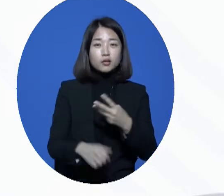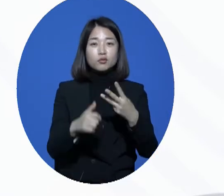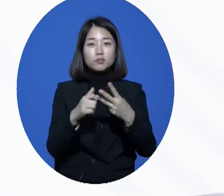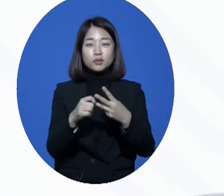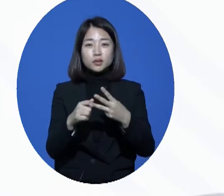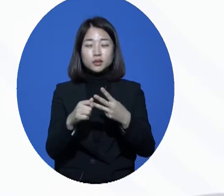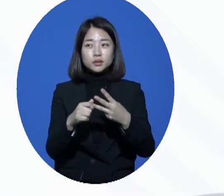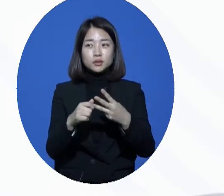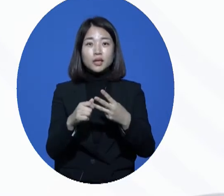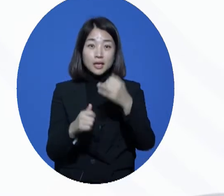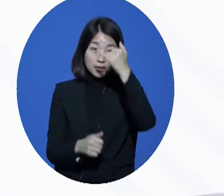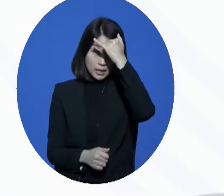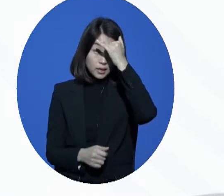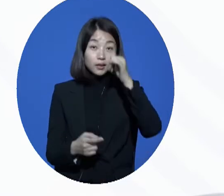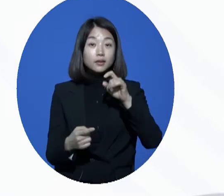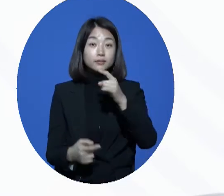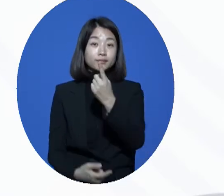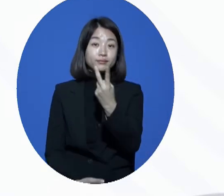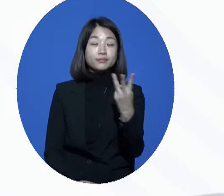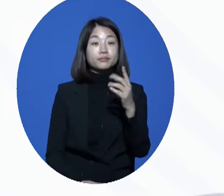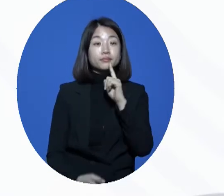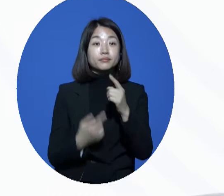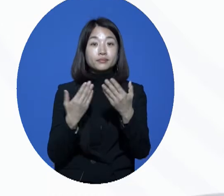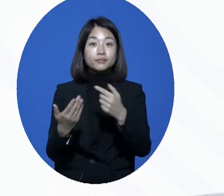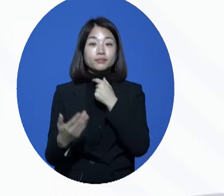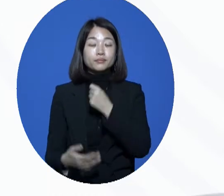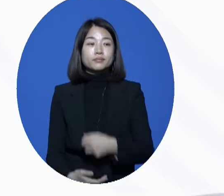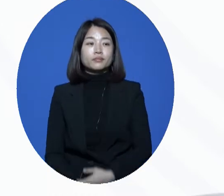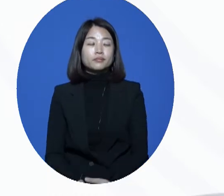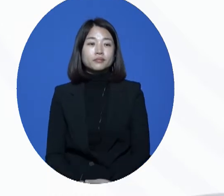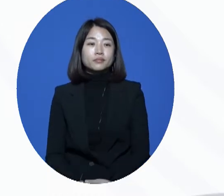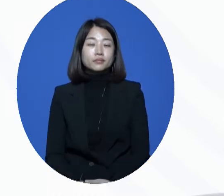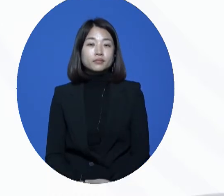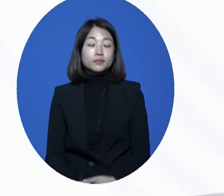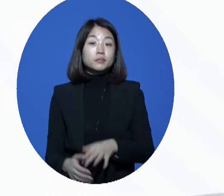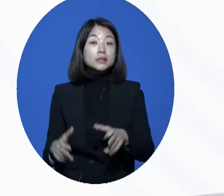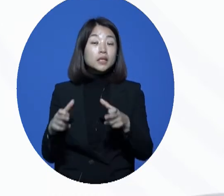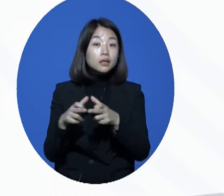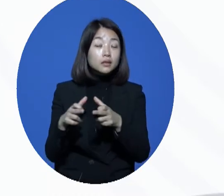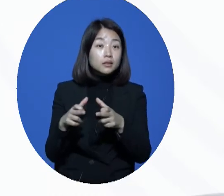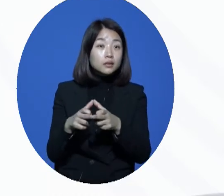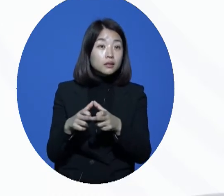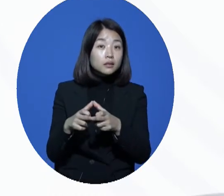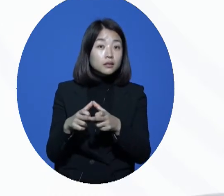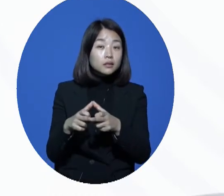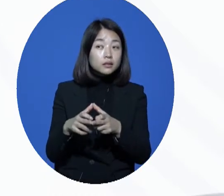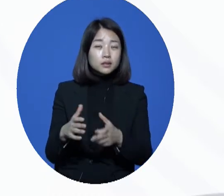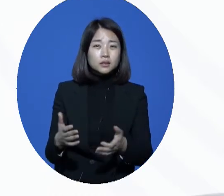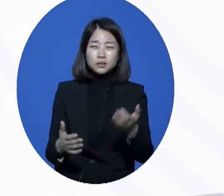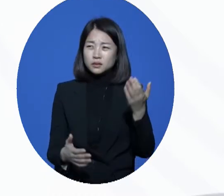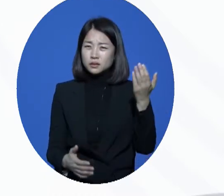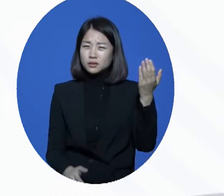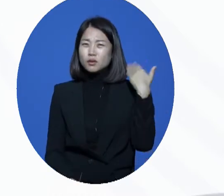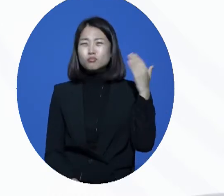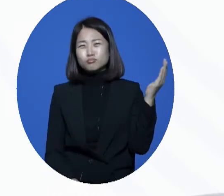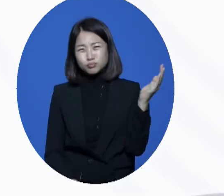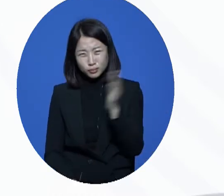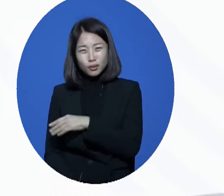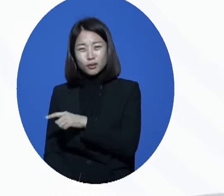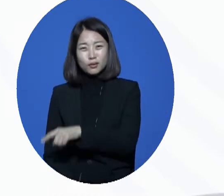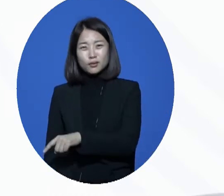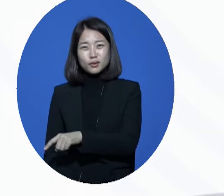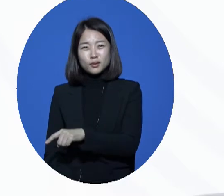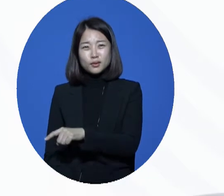문제에 대해서 이야기를 하고 싶습니다. 그리고 이것은 이미 장애인이 오랫동안 일상에서 겪고